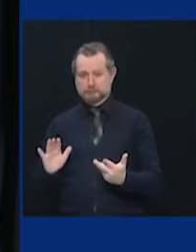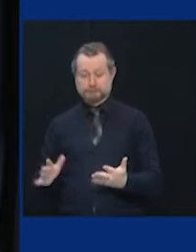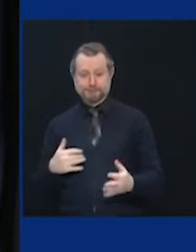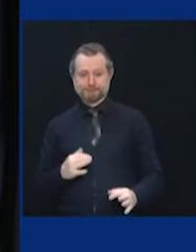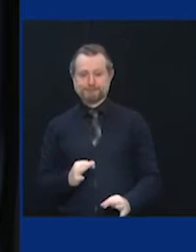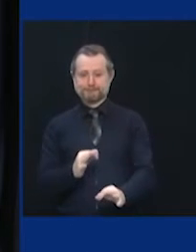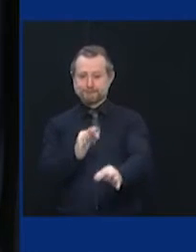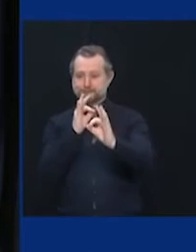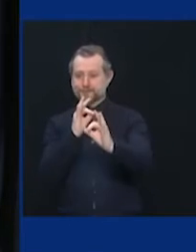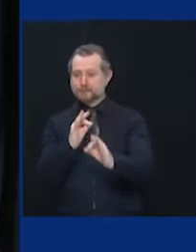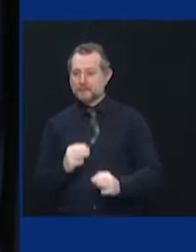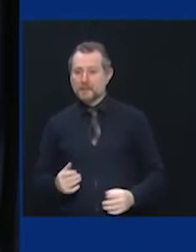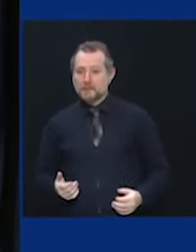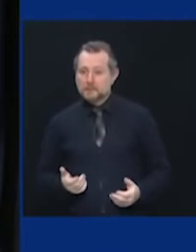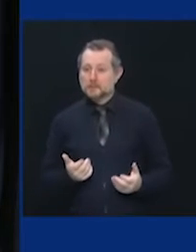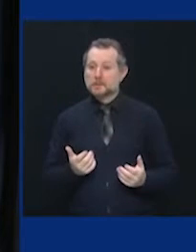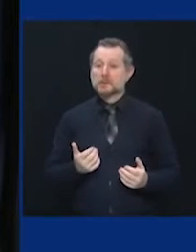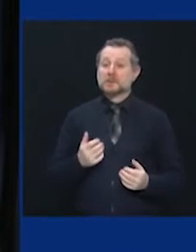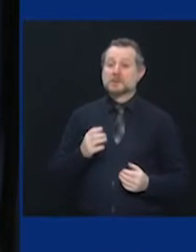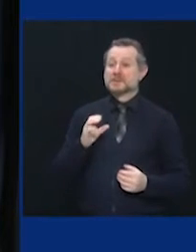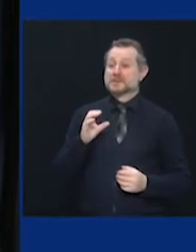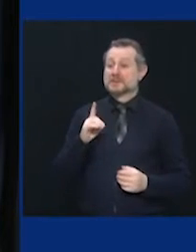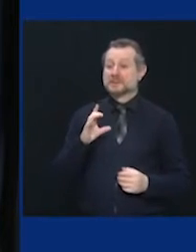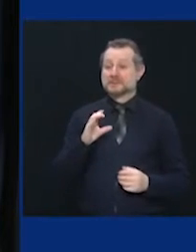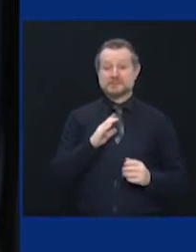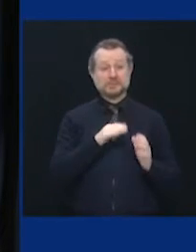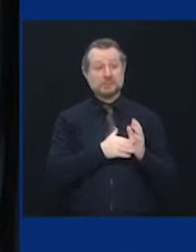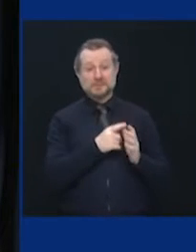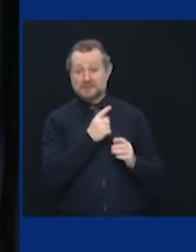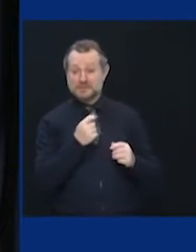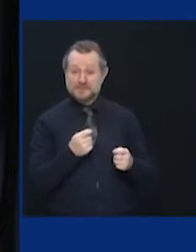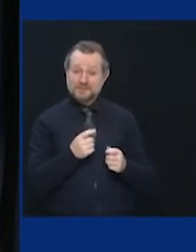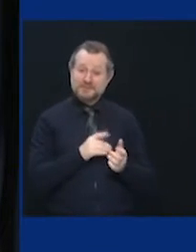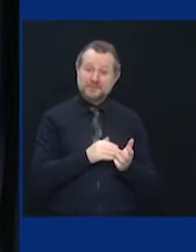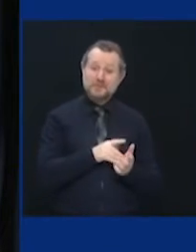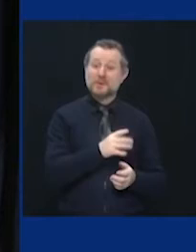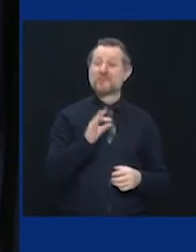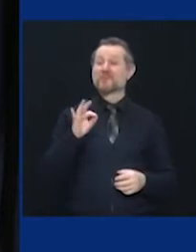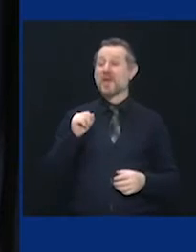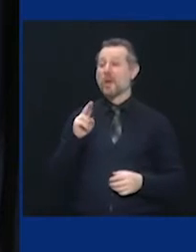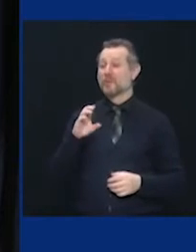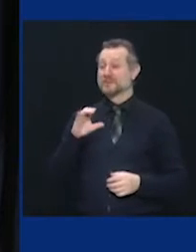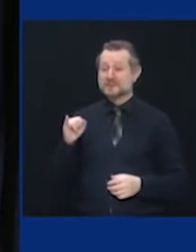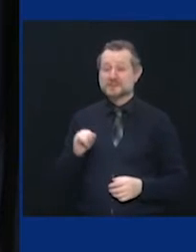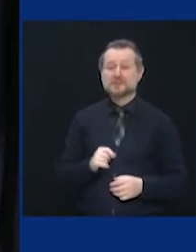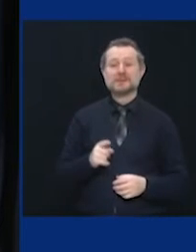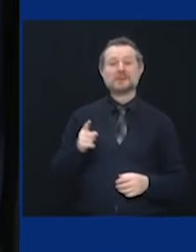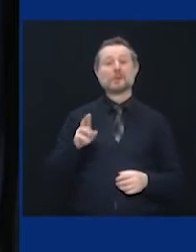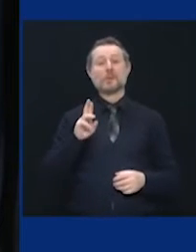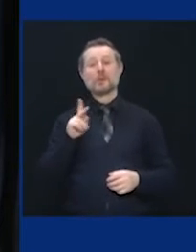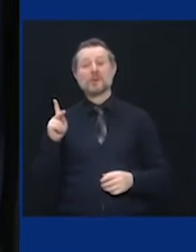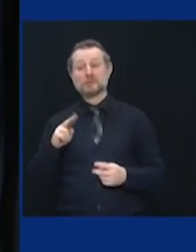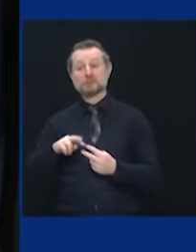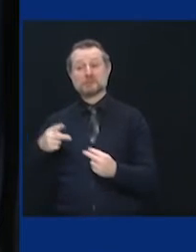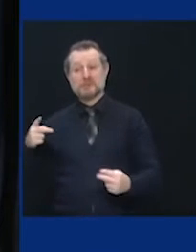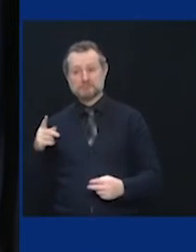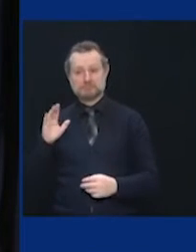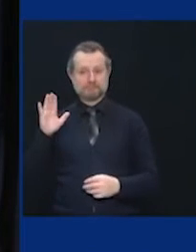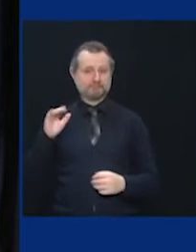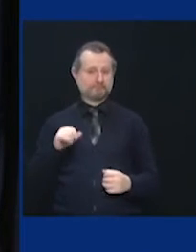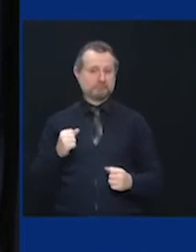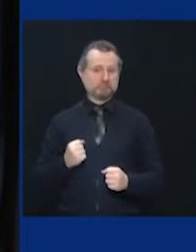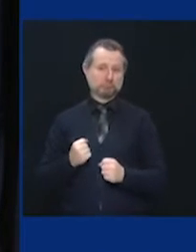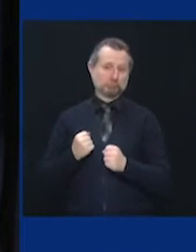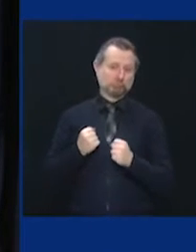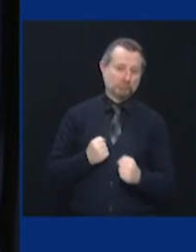바이러스의 출현에 대해 계속해서 우려를 표명하며 현재 9개 뉴욕 카운티에서 42개의 확진 사례가 있으며 남아프리카